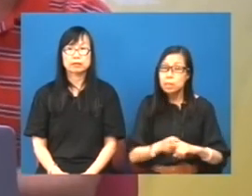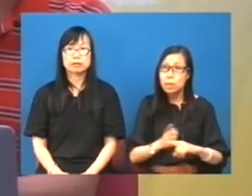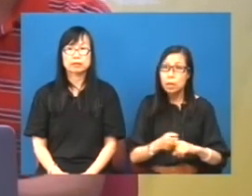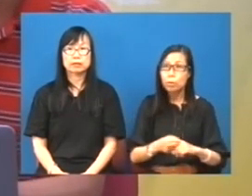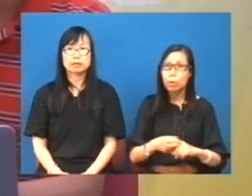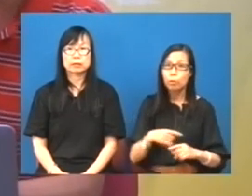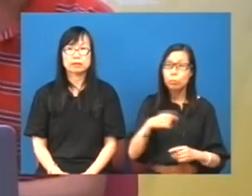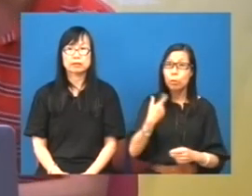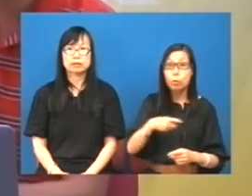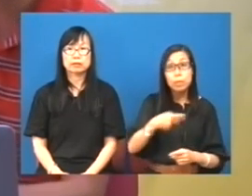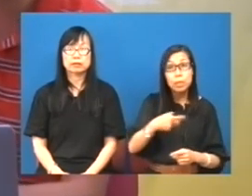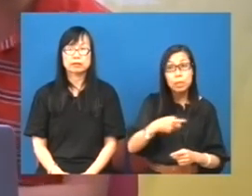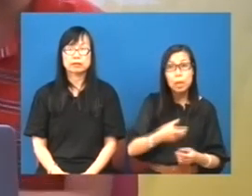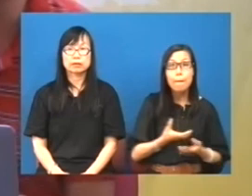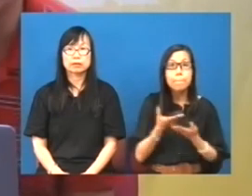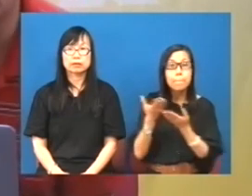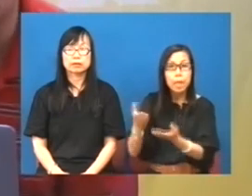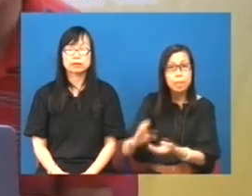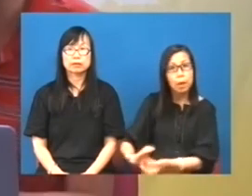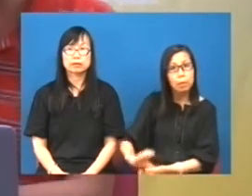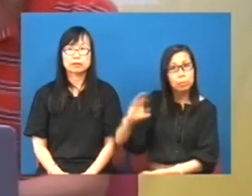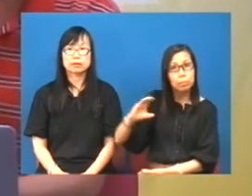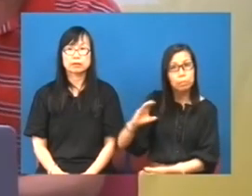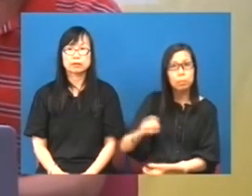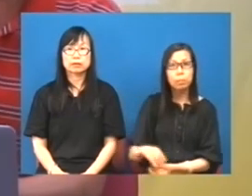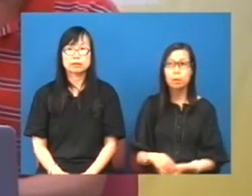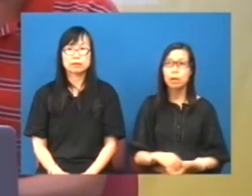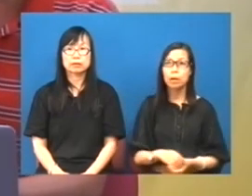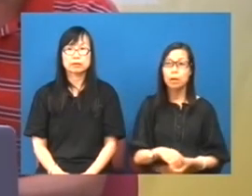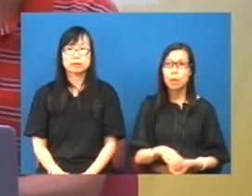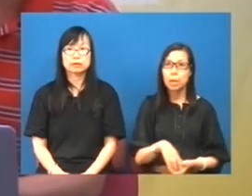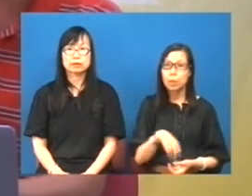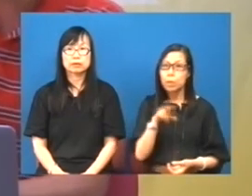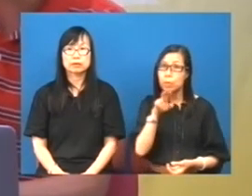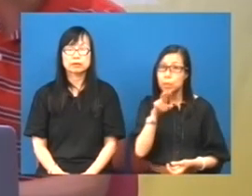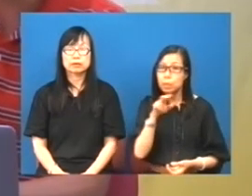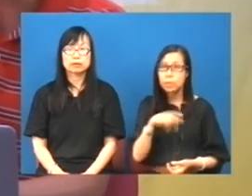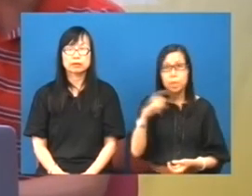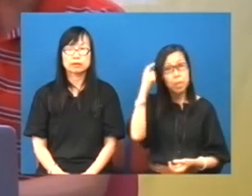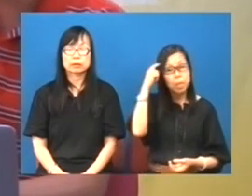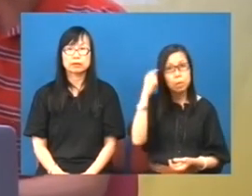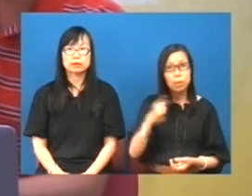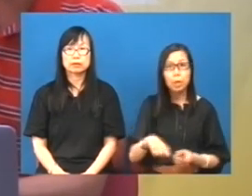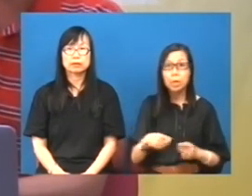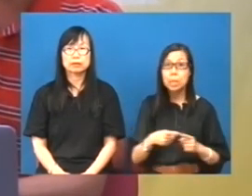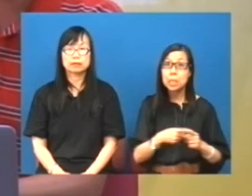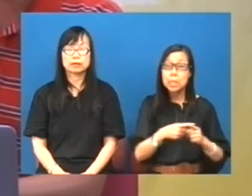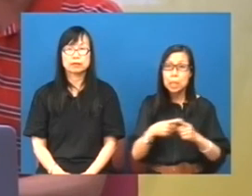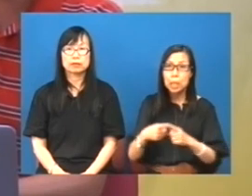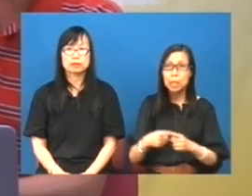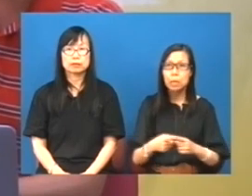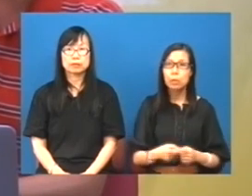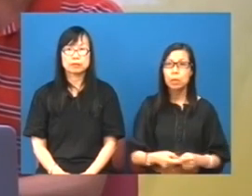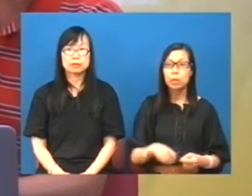輸送給一些大壯傳之餘其實你會發現到可能小市民最需要的或者一些相